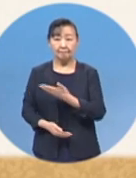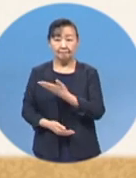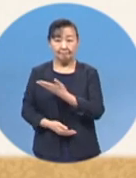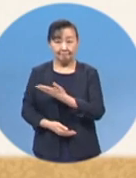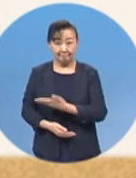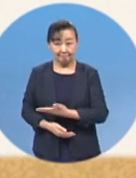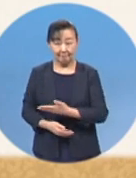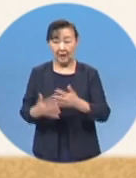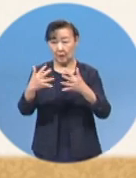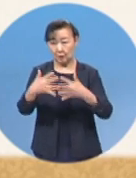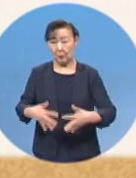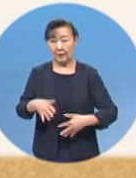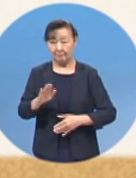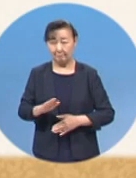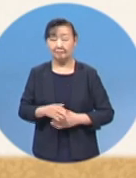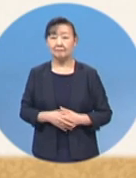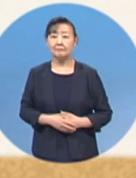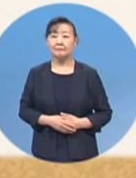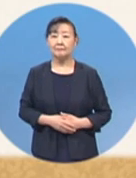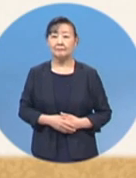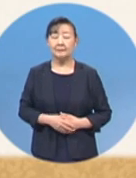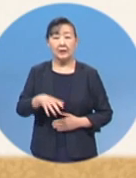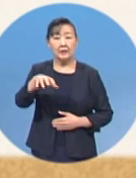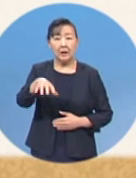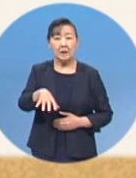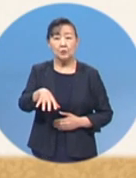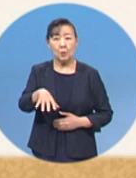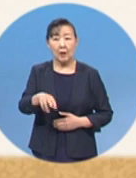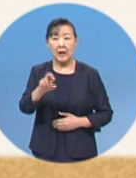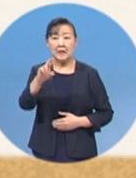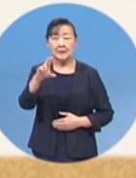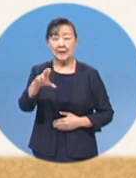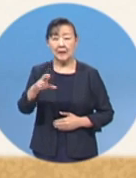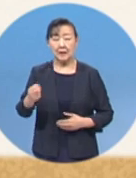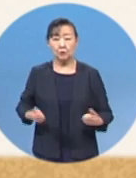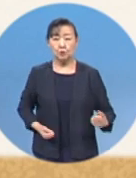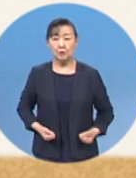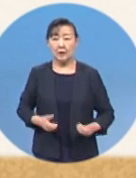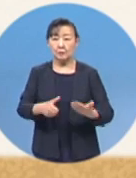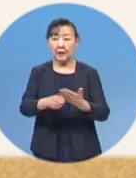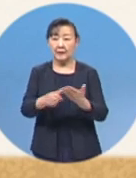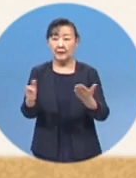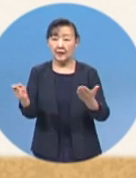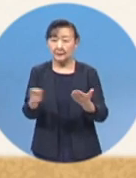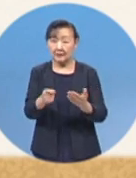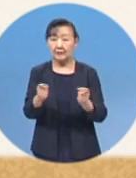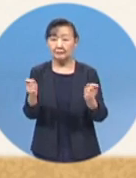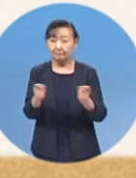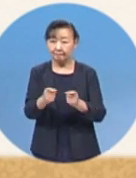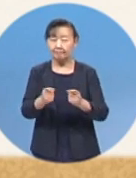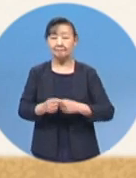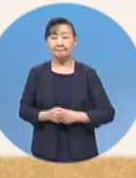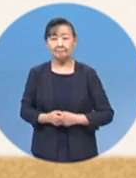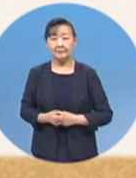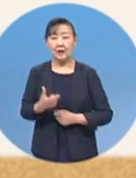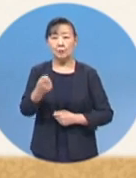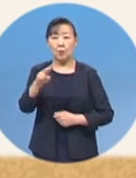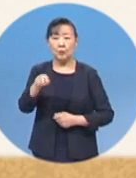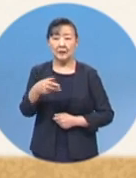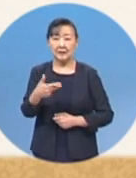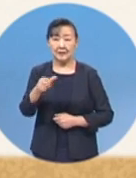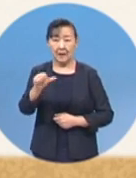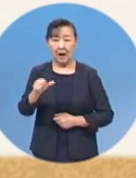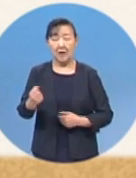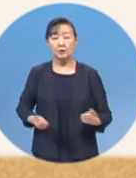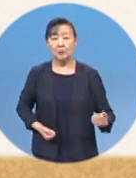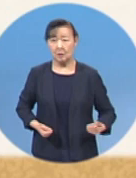すべて満たす方です。 会場は JR 津田沼駅から徒歩2分の複合商業施設森市屋津田